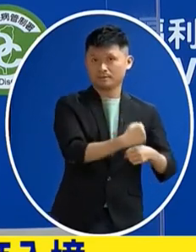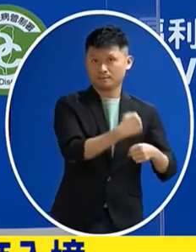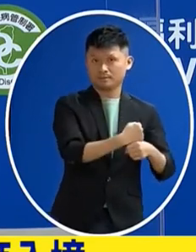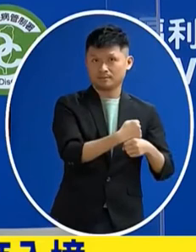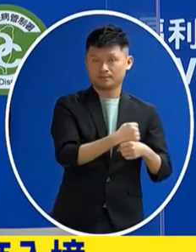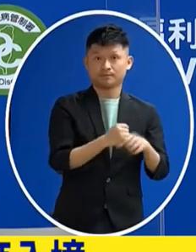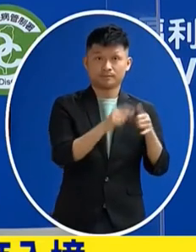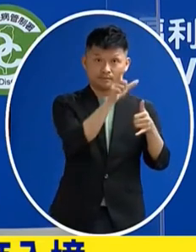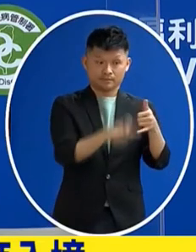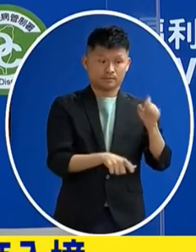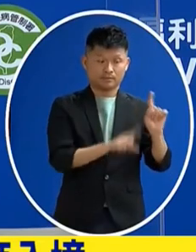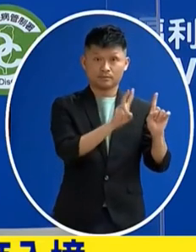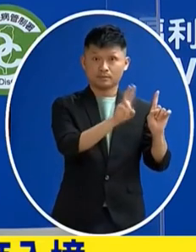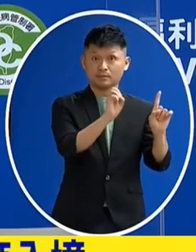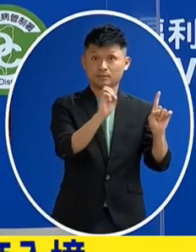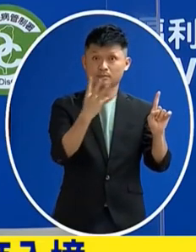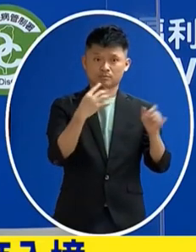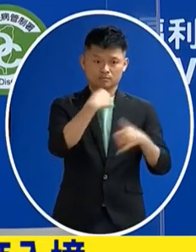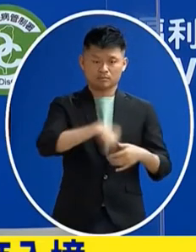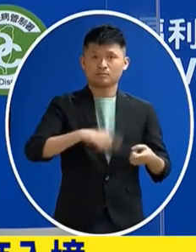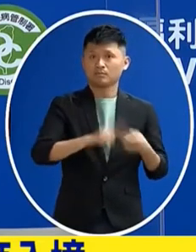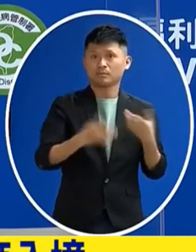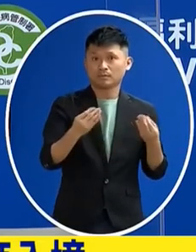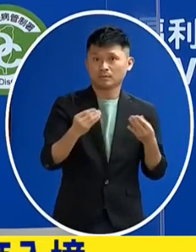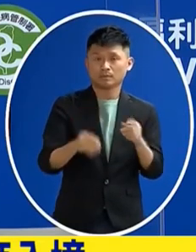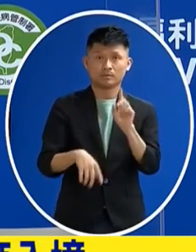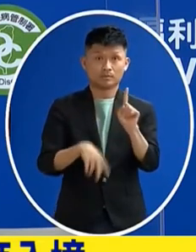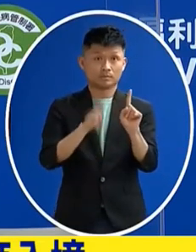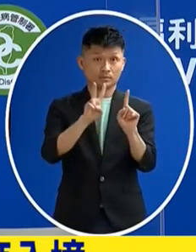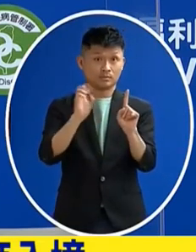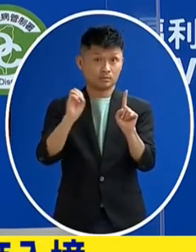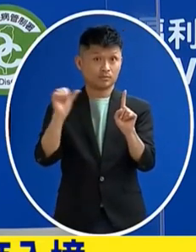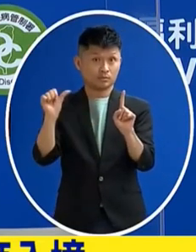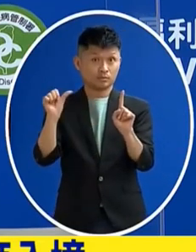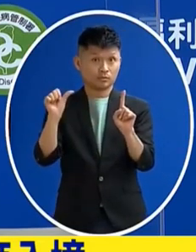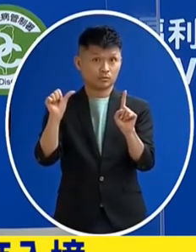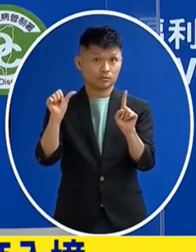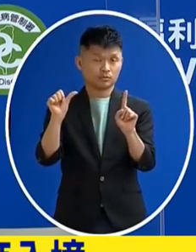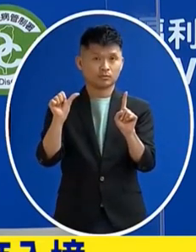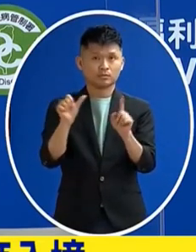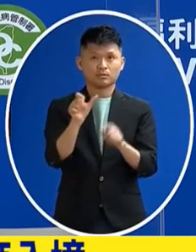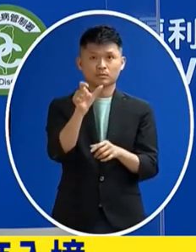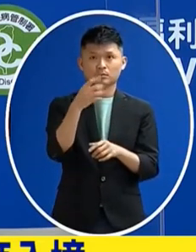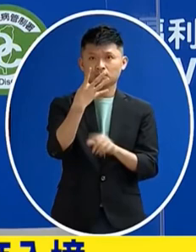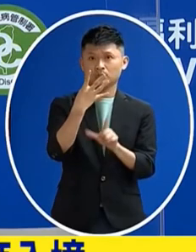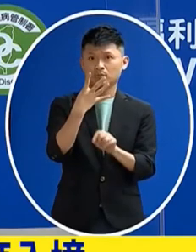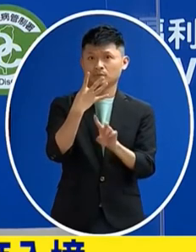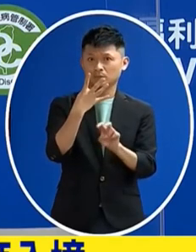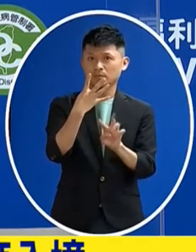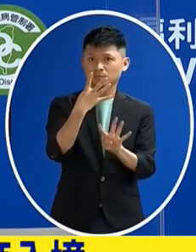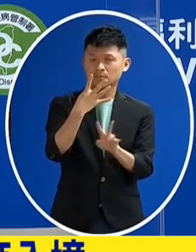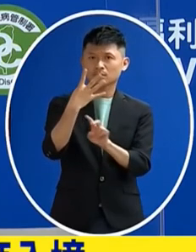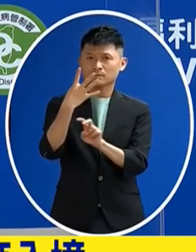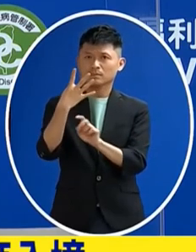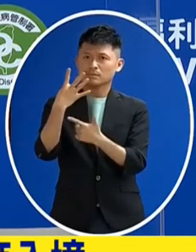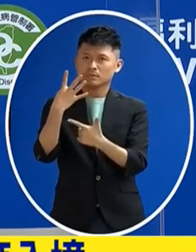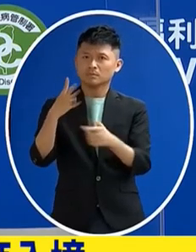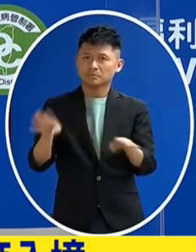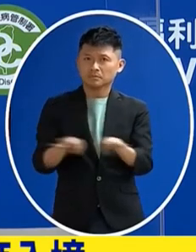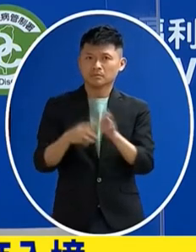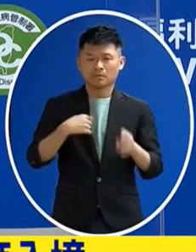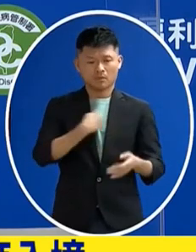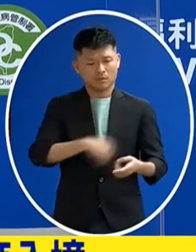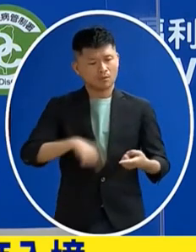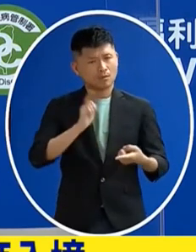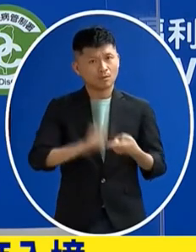中1204他没有症状，那1205。好，1205在4月24、4月26哈陆续出现相